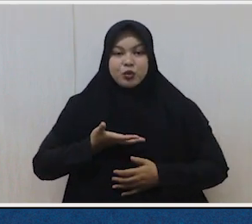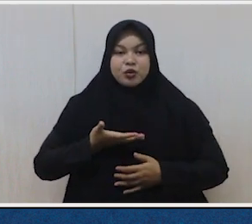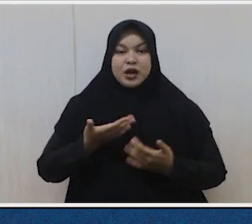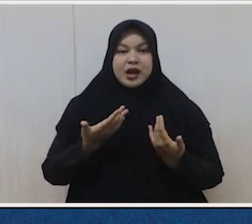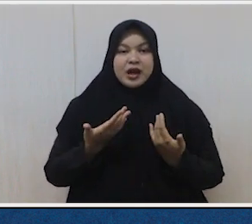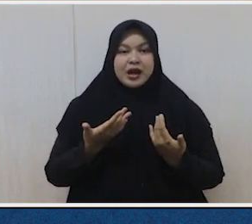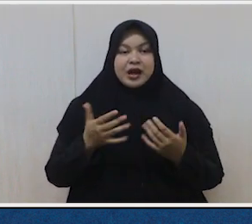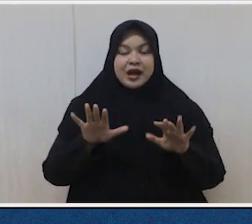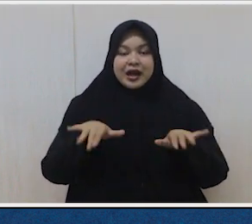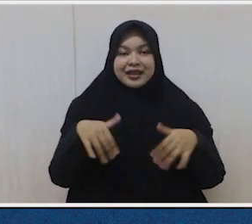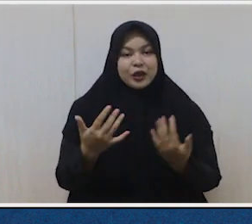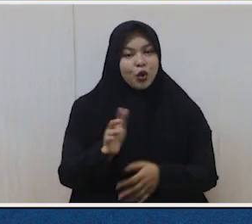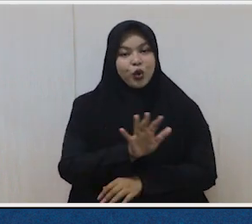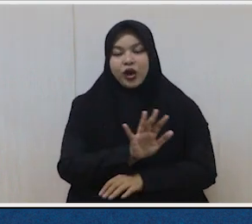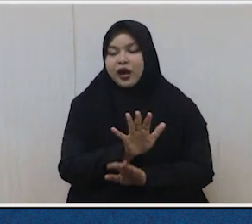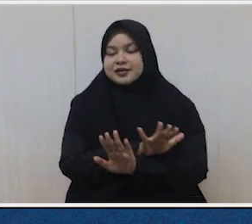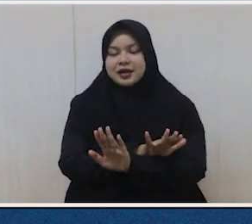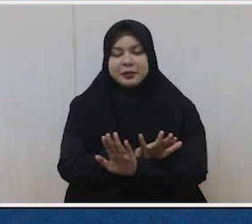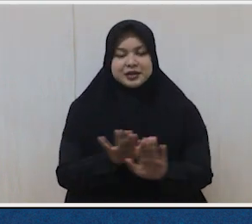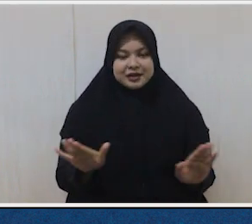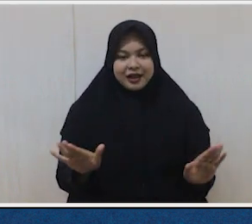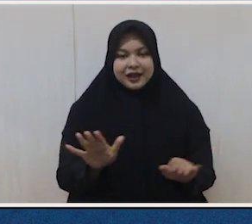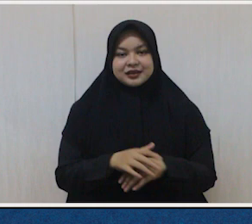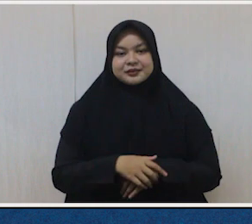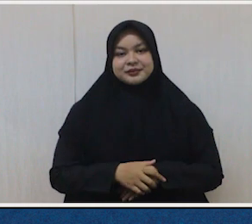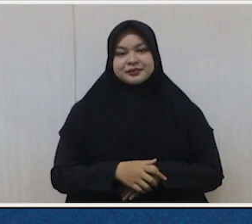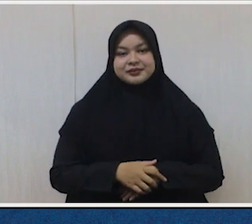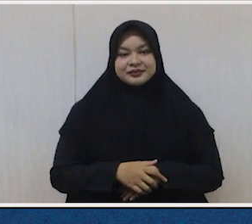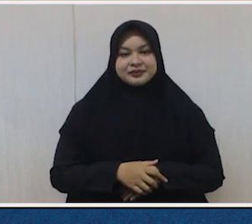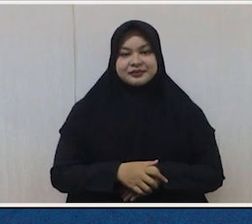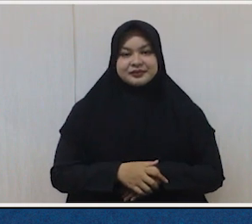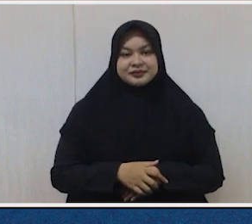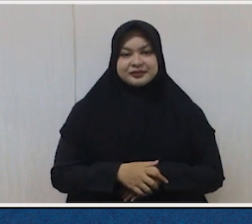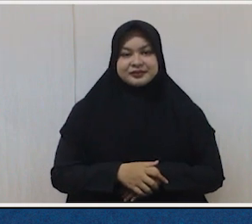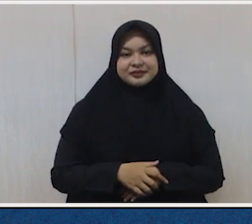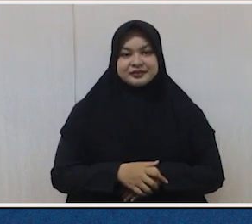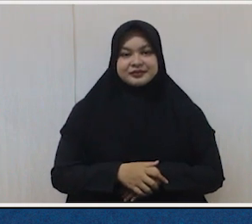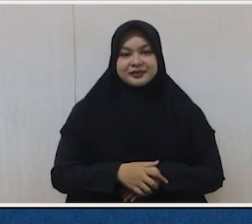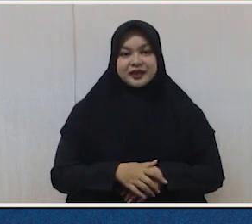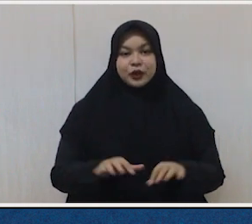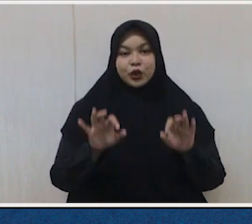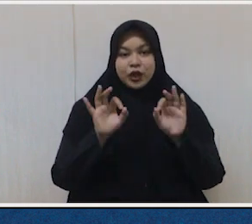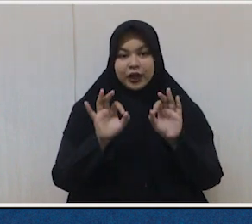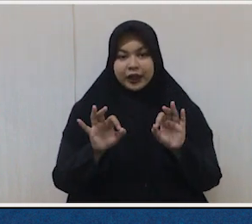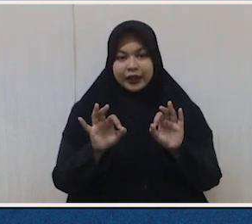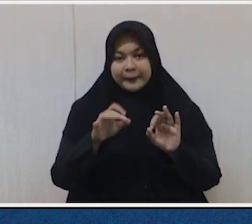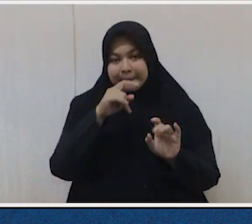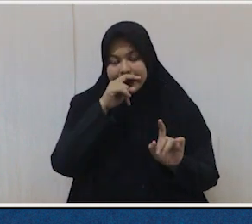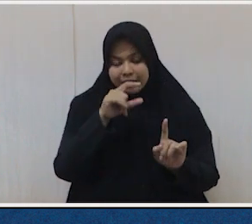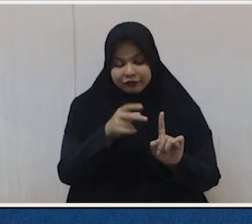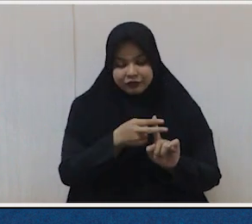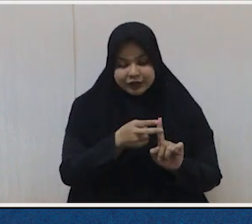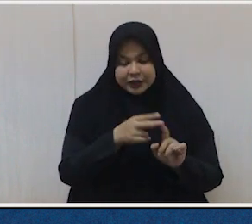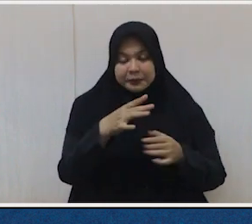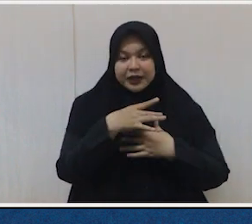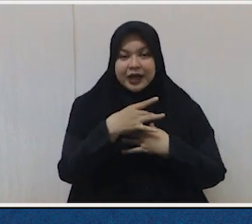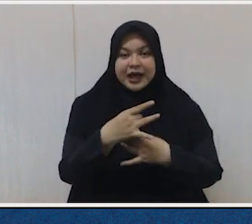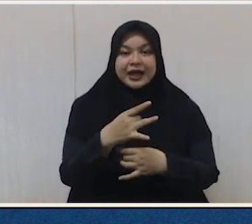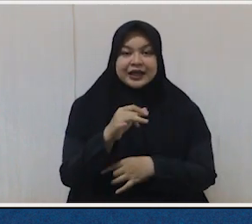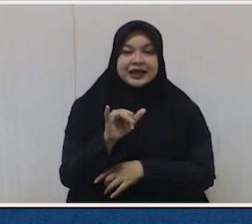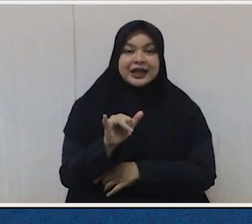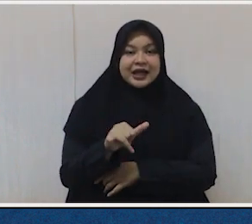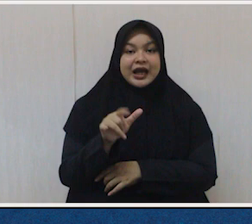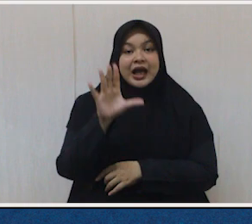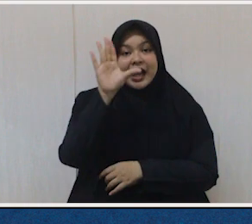enggak sama sekali gitu Iya iya iya gitu baik ee Mas Fadi ee menarik